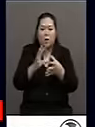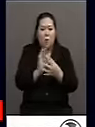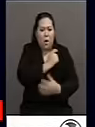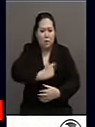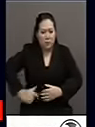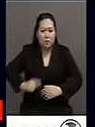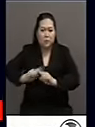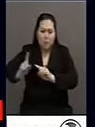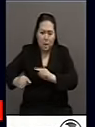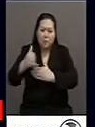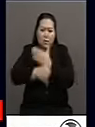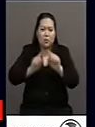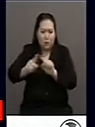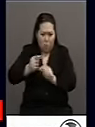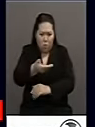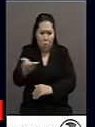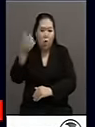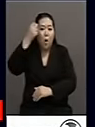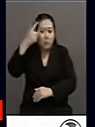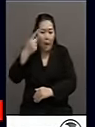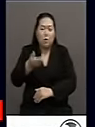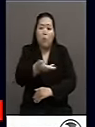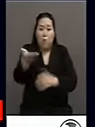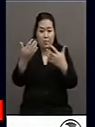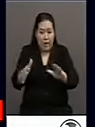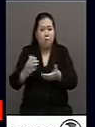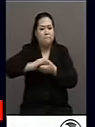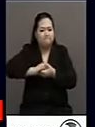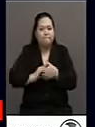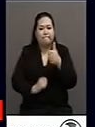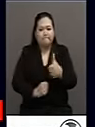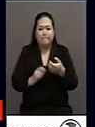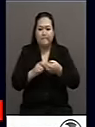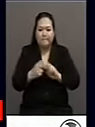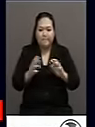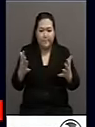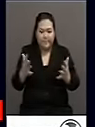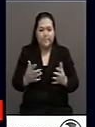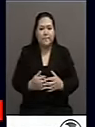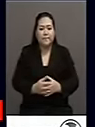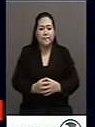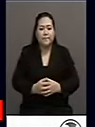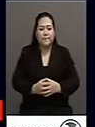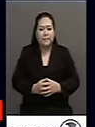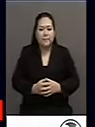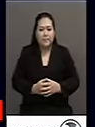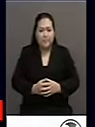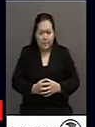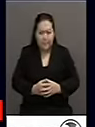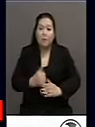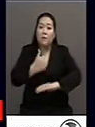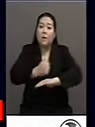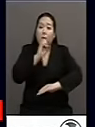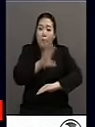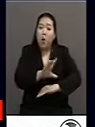ก็ได้รับความร่วมมือเป็นอย่างดีสถานการณ์ก็ดีขึ้นอันนี้พลเอกไพบูลย์บอกชัดว่าตนเองขอให้ DSI ทำรับร